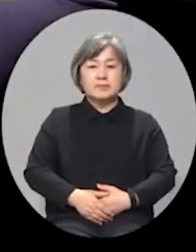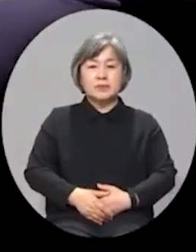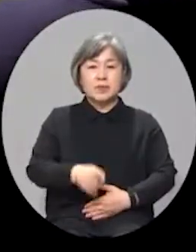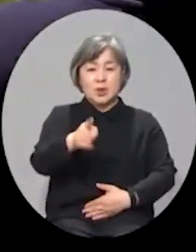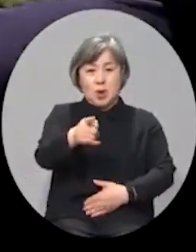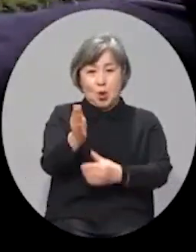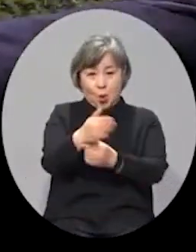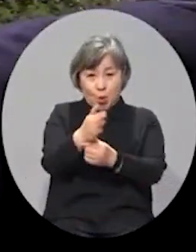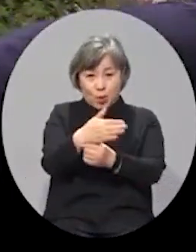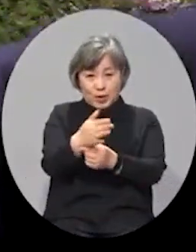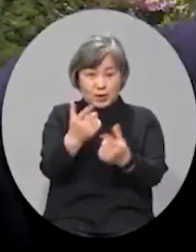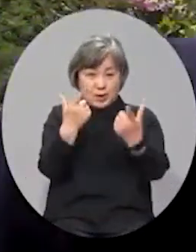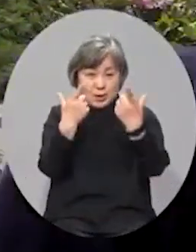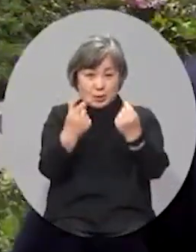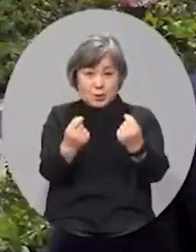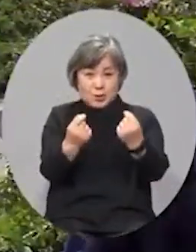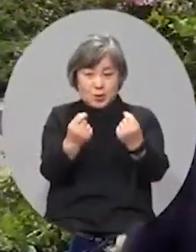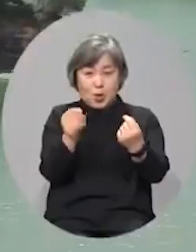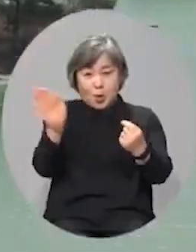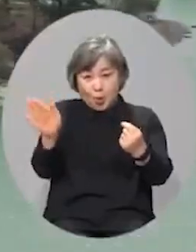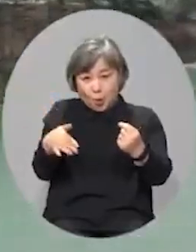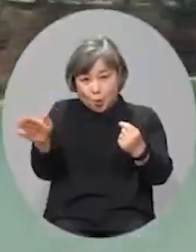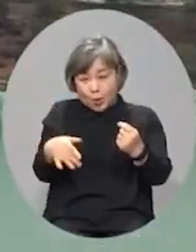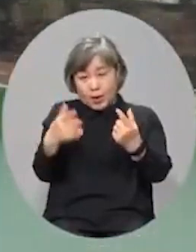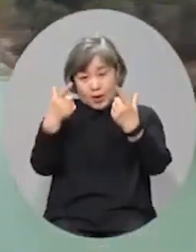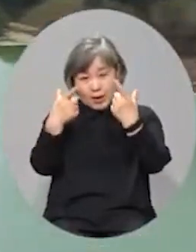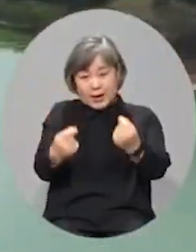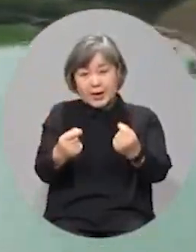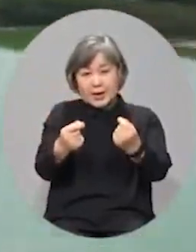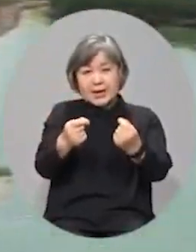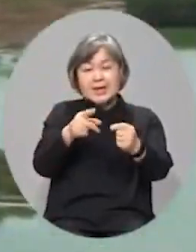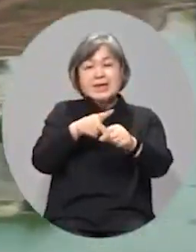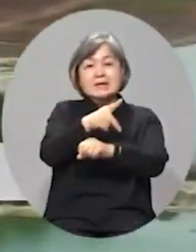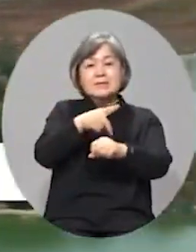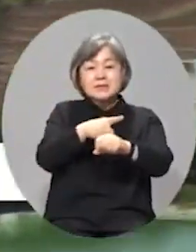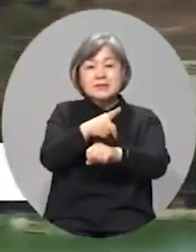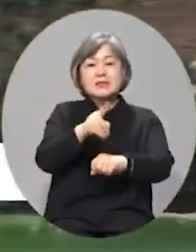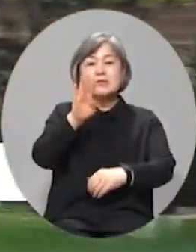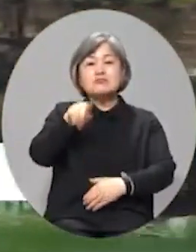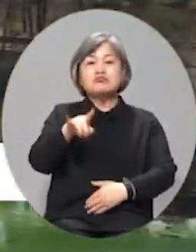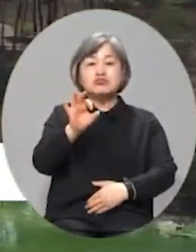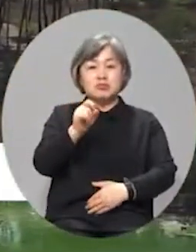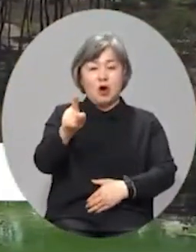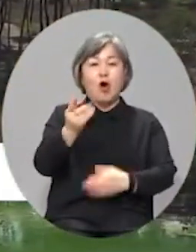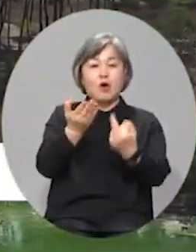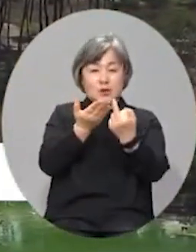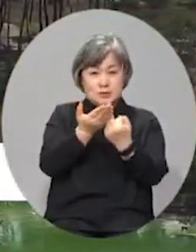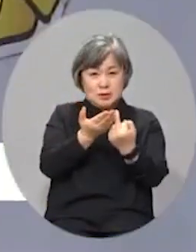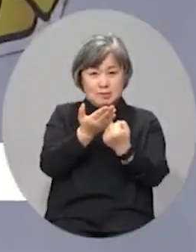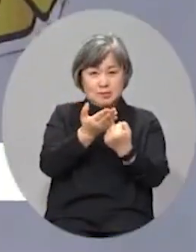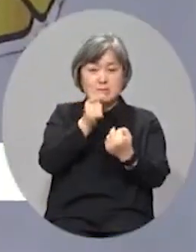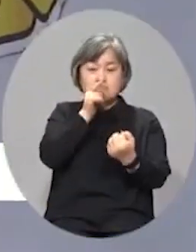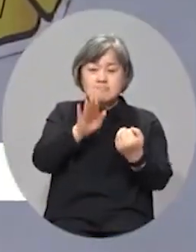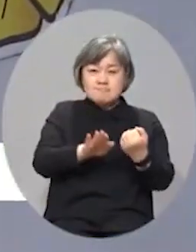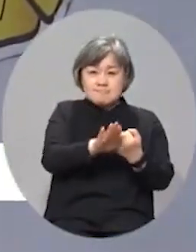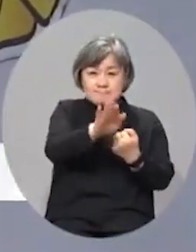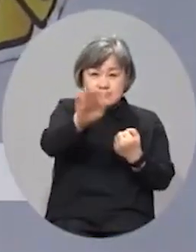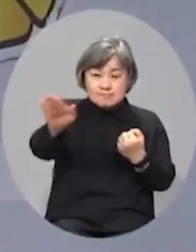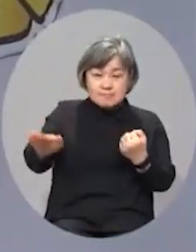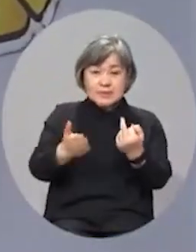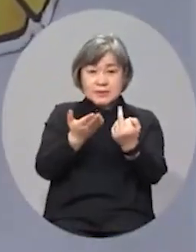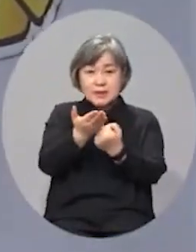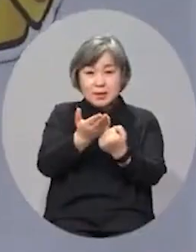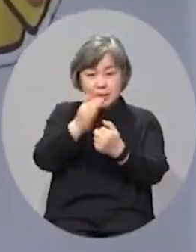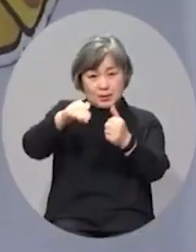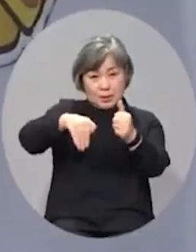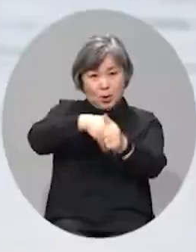붕어의 불룩한 배와 화려한 꼬리를 빼닮은 임실 옥정호 붕어섬. 호수 한가운데의 섬을